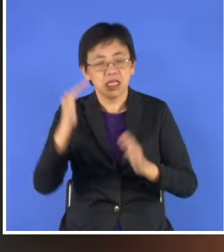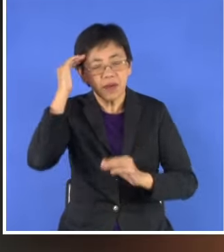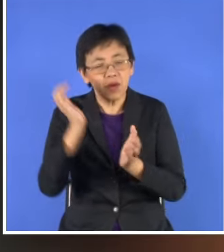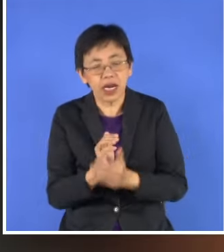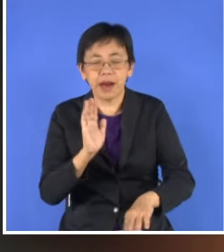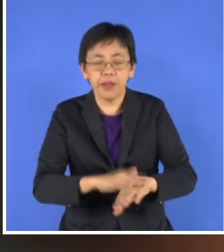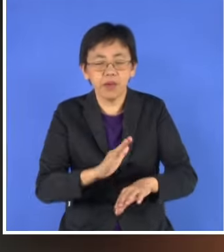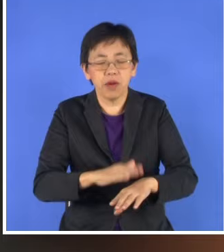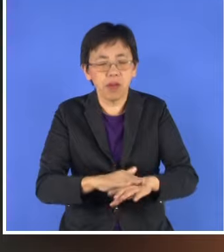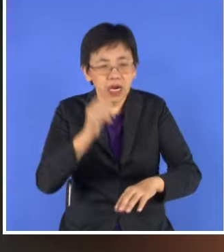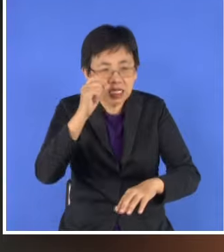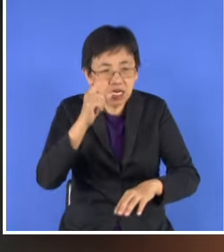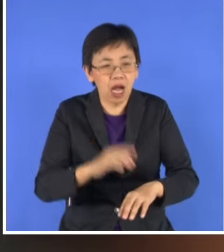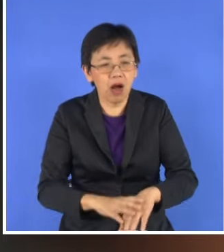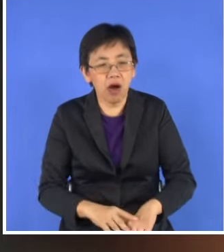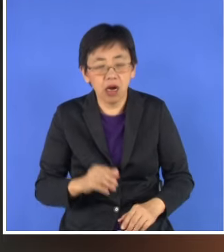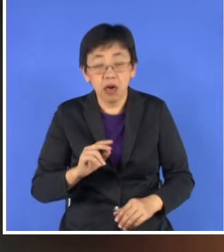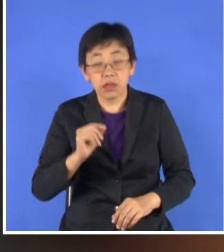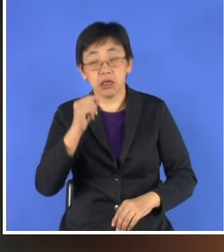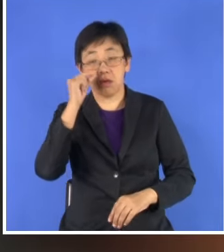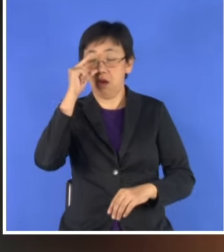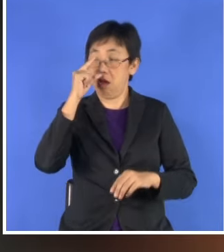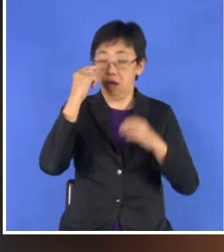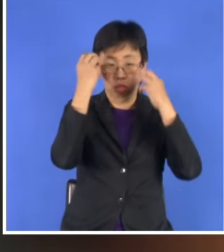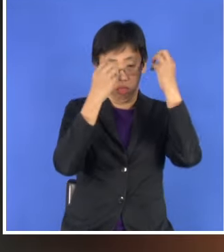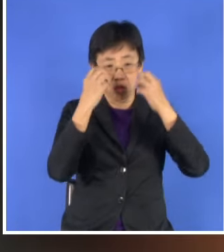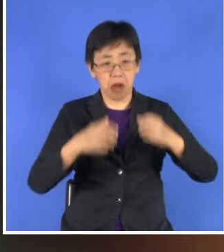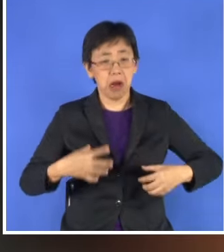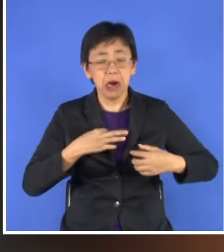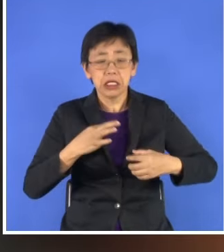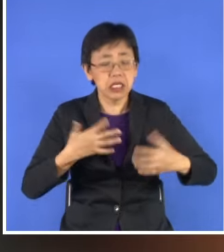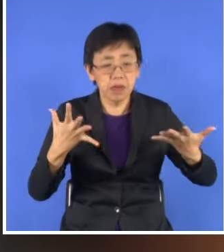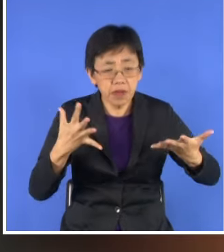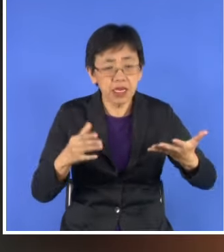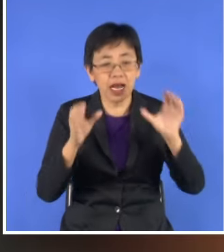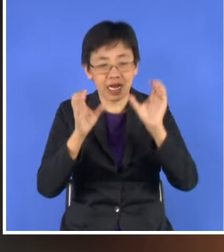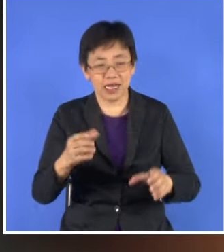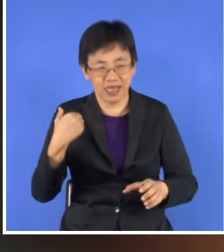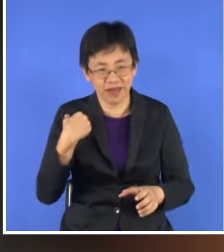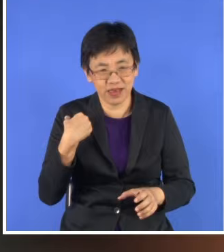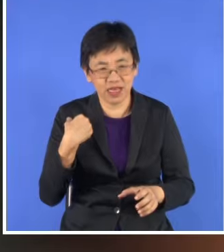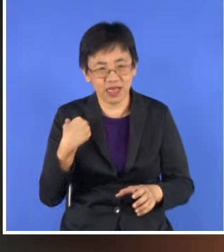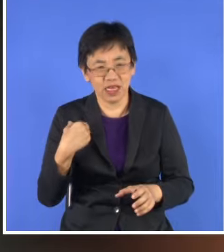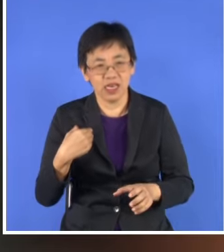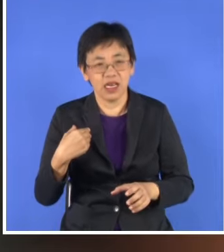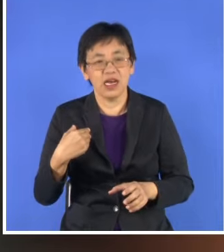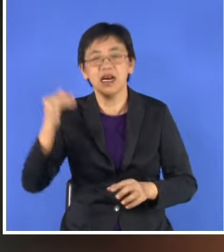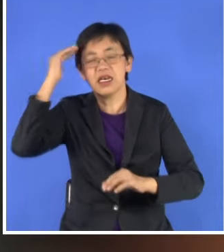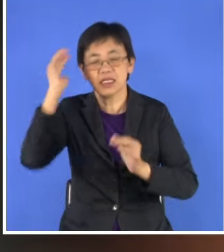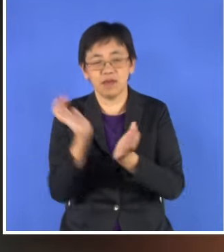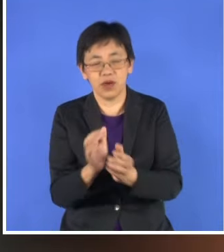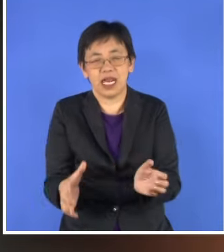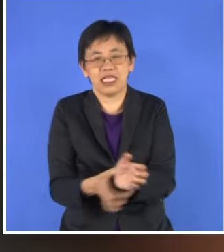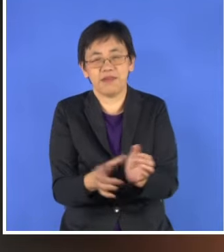ตื่นๆงงค่ะก็เนี่ยไม่สวมเสื้อผ้าอะไรหรอกนะคะแต่นี่ถูกเจ้าหน้าที่แบบใส่กุญแจมือเรียบร้อยแล้ว